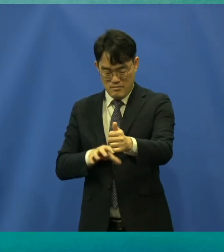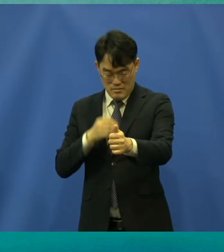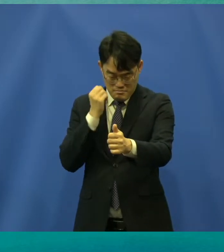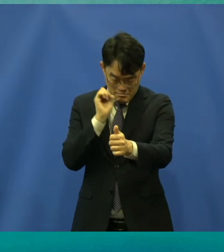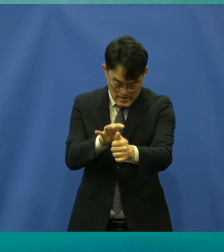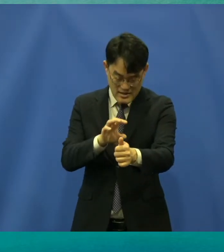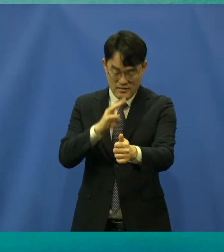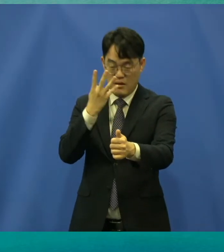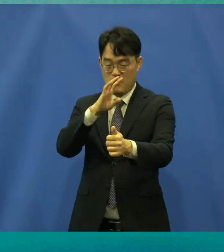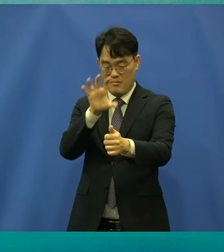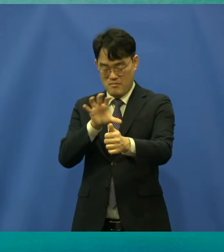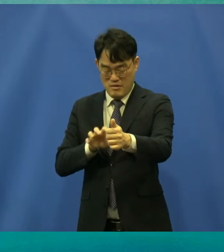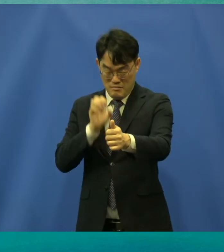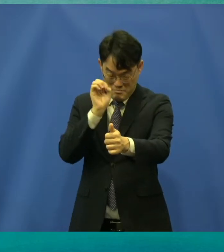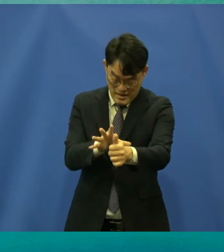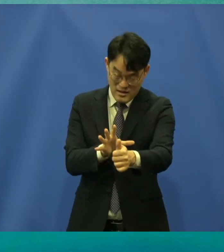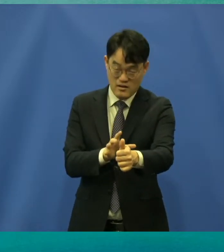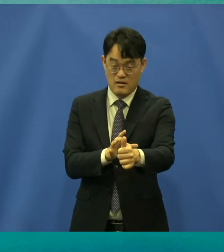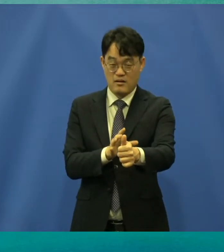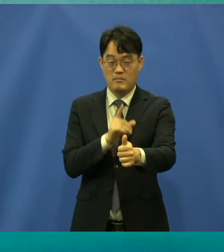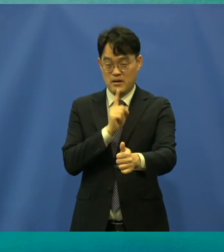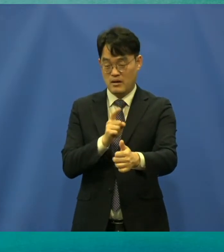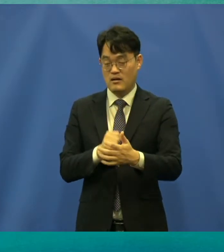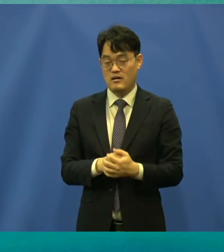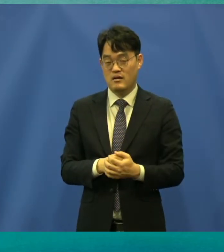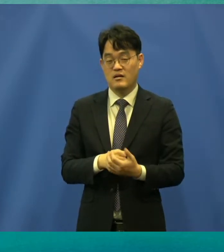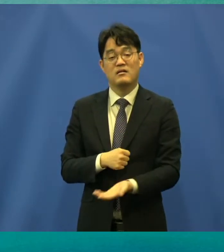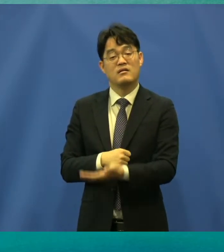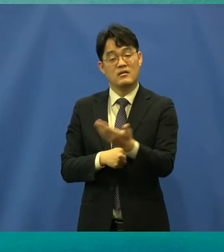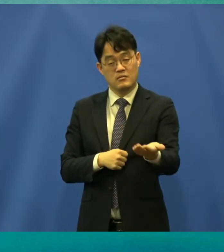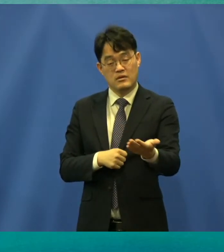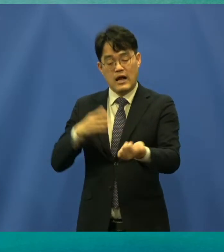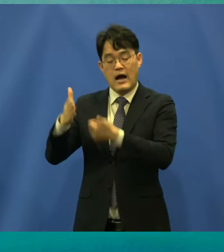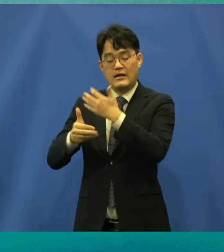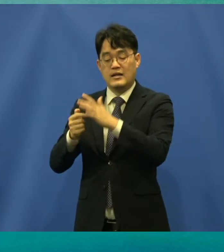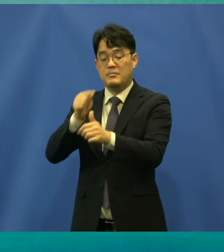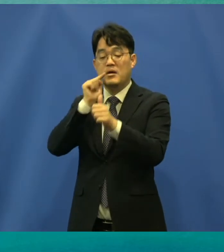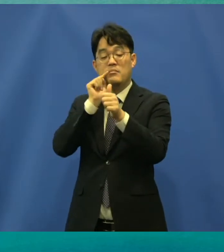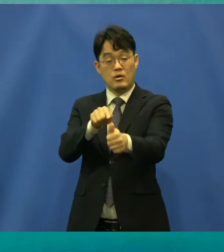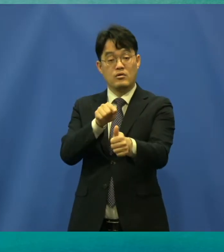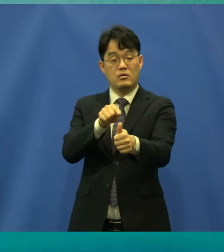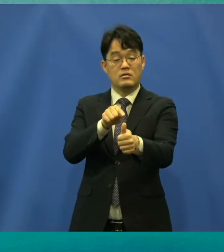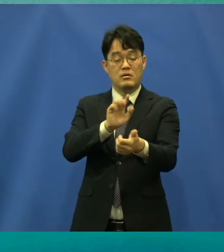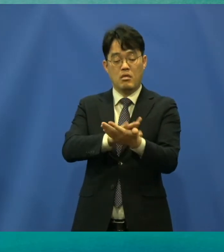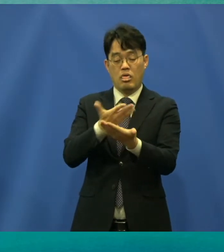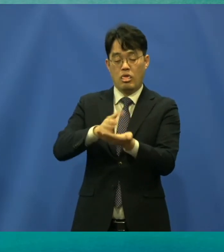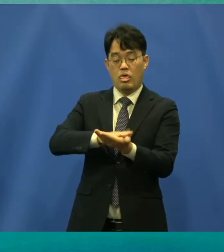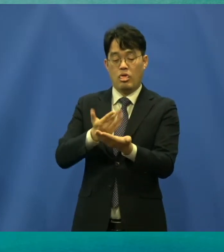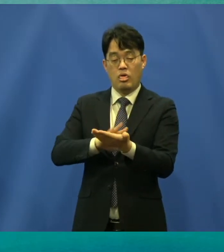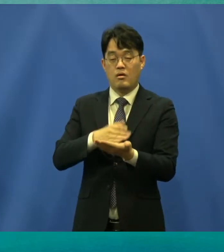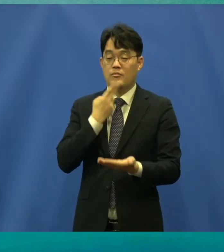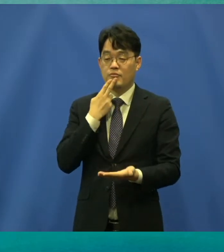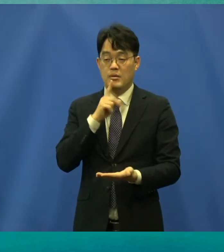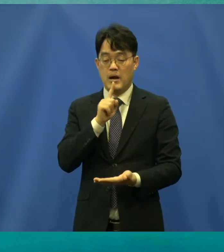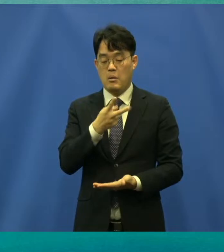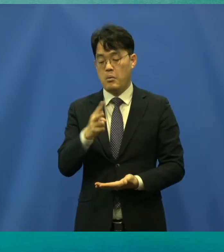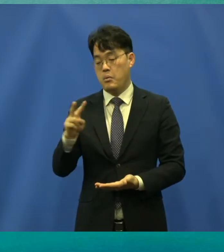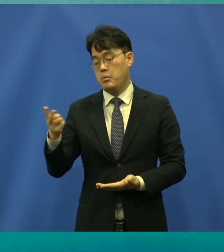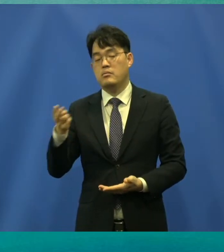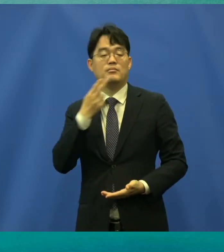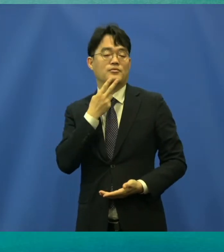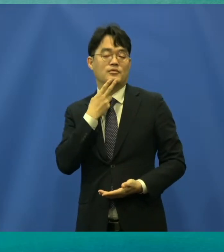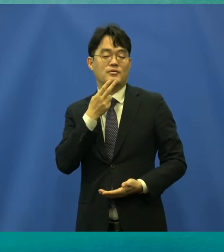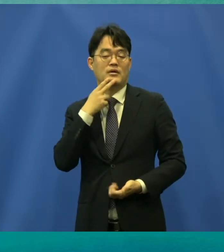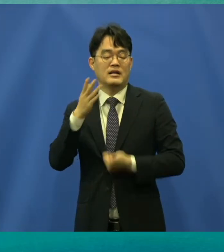하나님의 말씀은 영원합니다. 진리는 변치 않기 때문에 진리입니다. 하나님은 상황에 따라 다른 말씀을